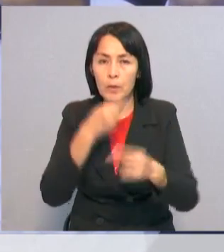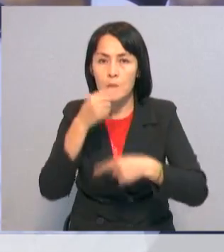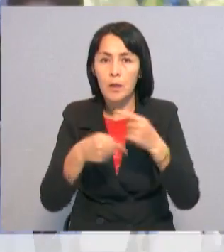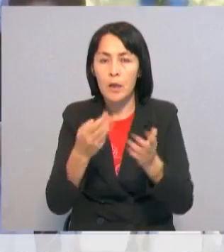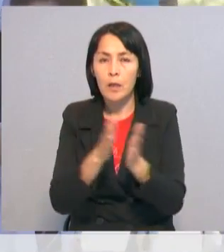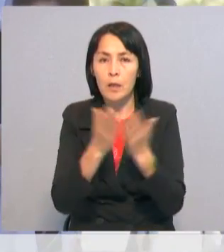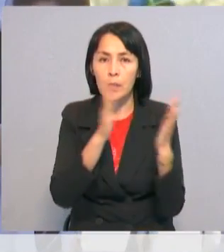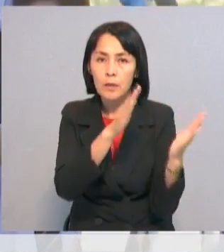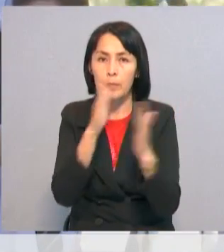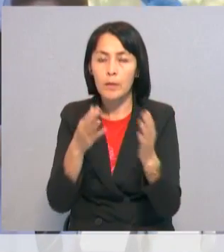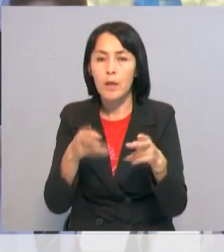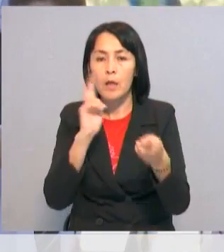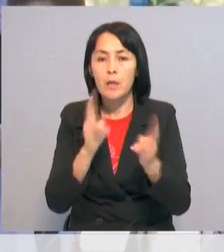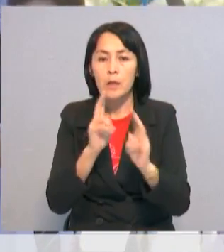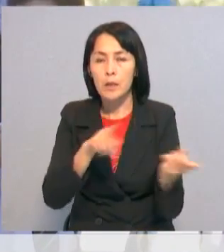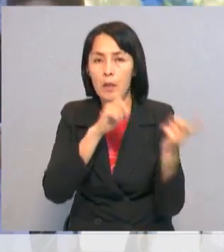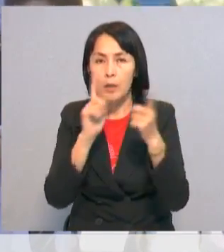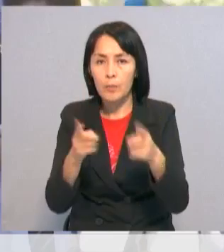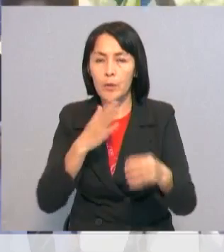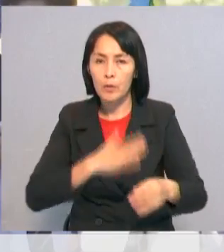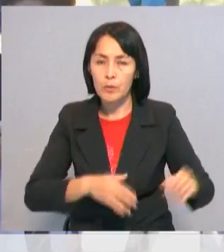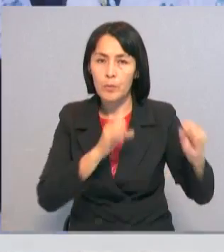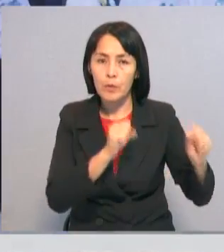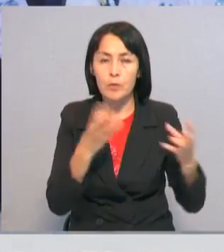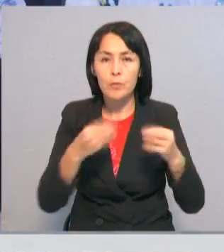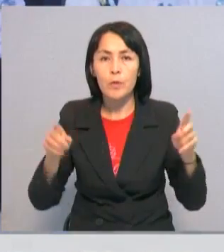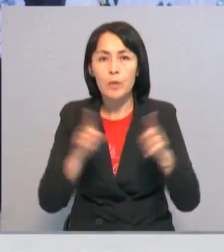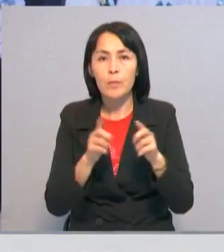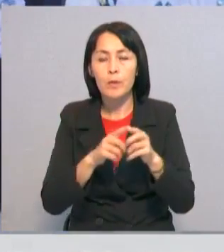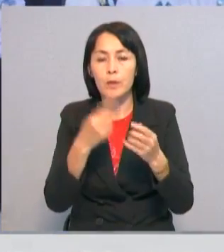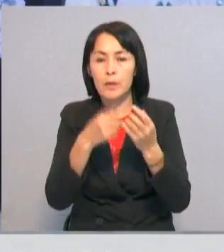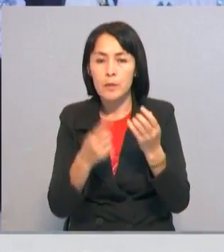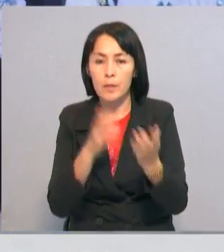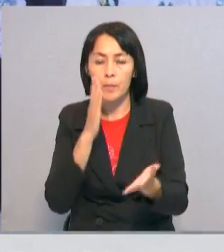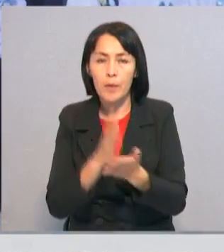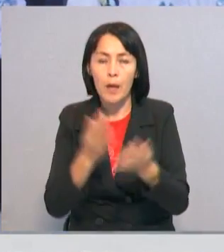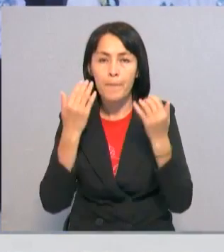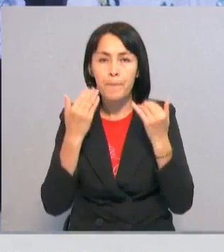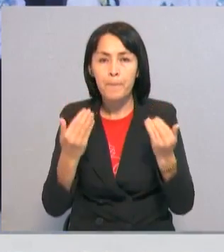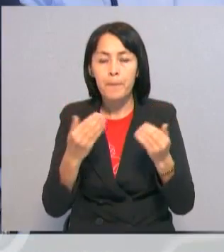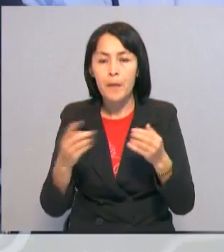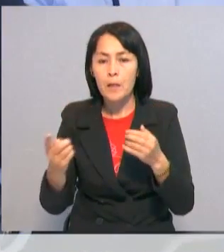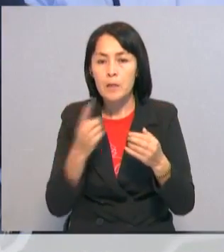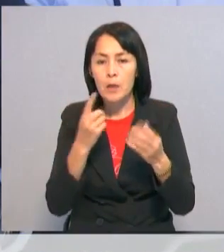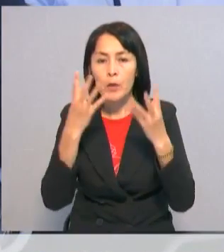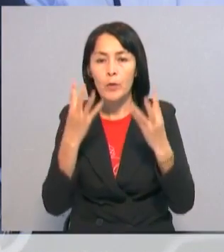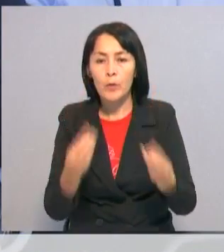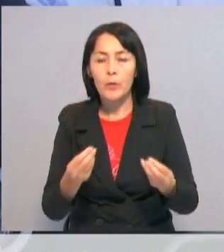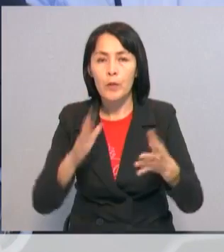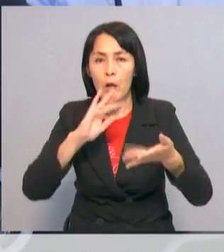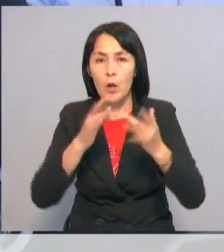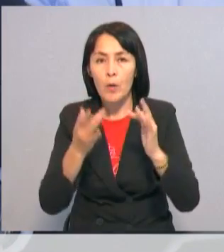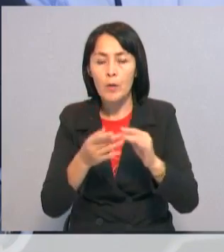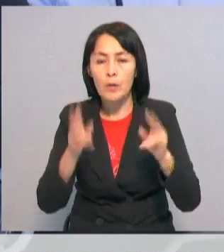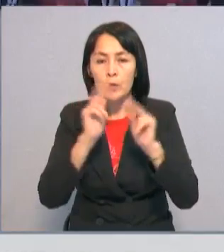әрі кітапханаға, әрі асханаға баруы қауіпсіздік сонымен бірге есеп болып отыр. Биыл жақын арада осы әлеуметтік